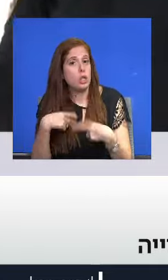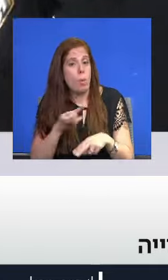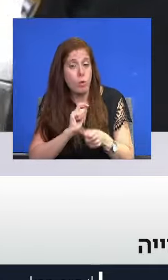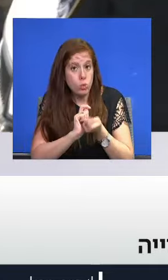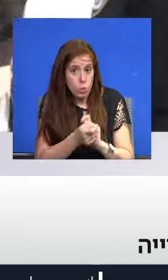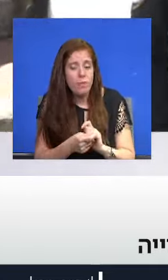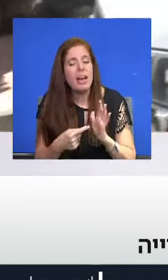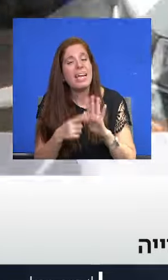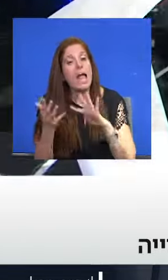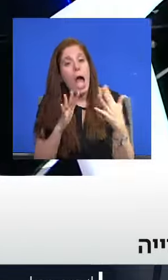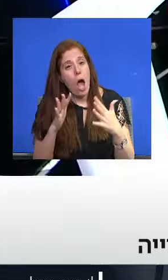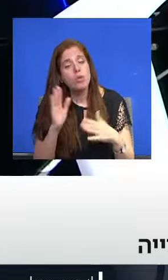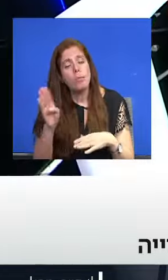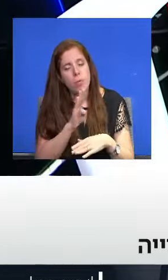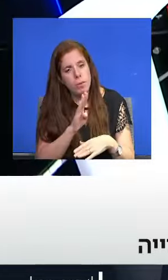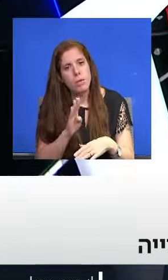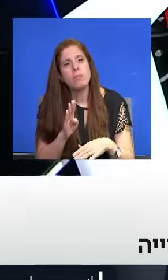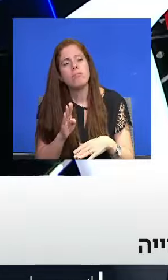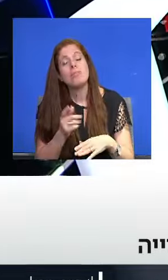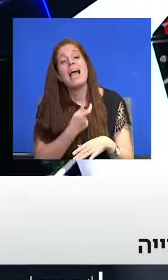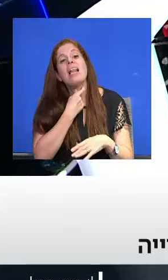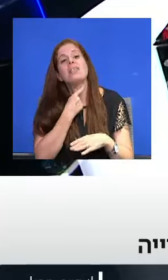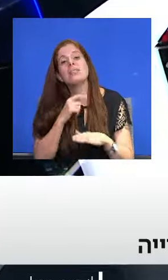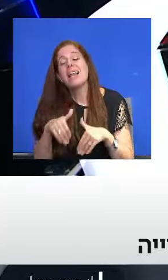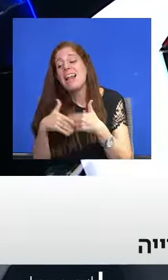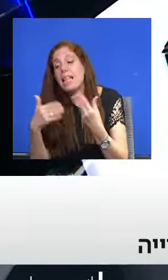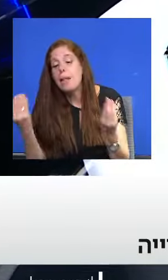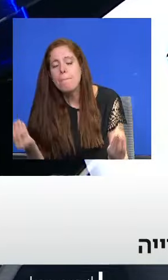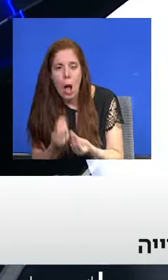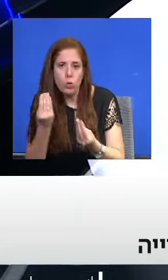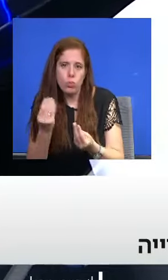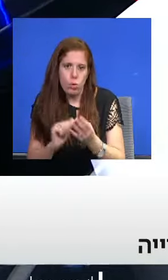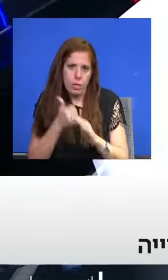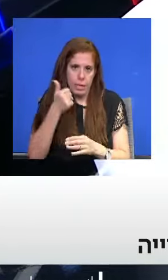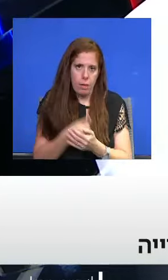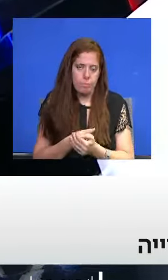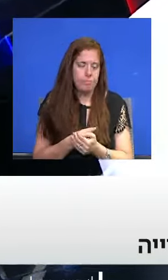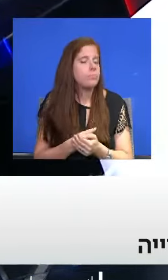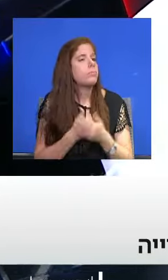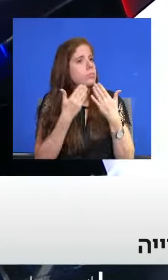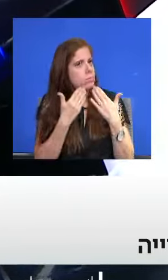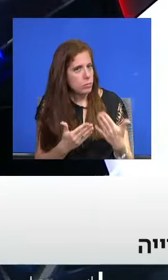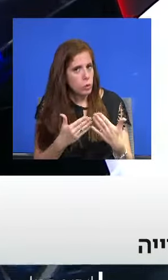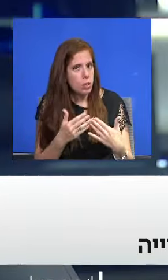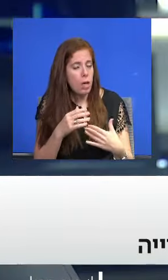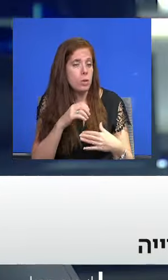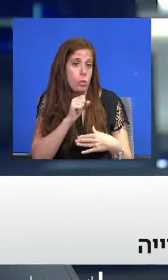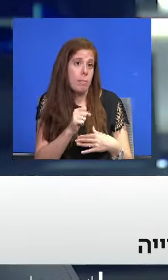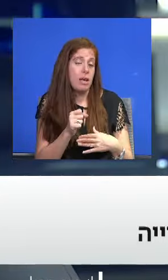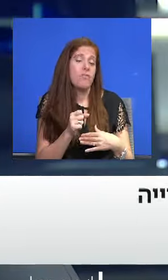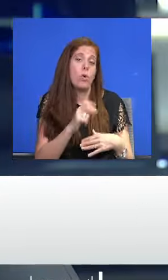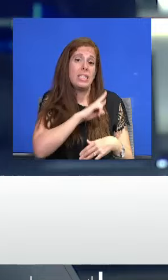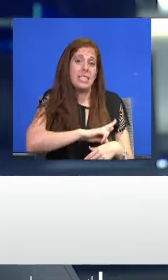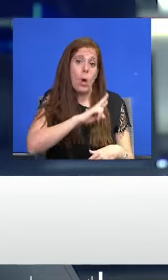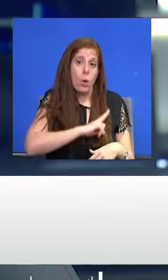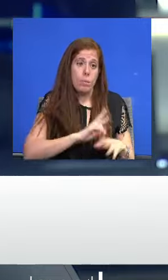שנתניהו בסופו של דבר ייאלץ לתת לשר לביטחון לאומי שלו משהו בהקשר הזה. תודה, סולימאן. ועוד צרות בקואליציה,